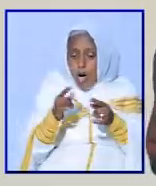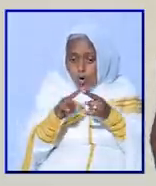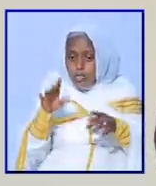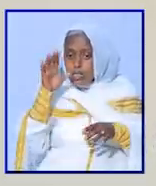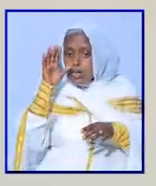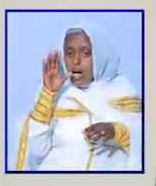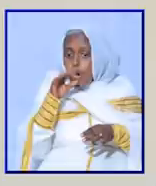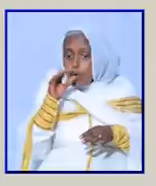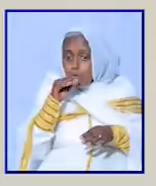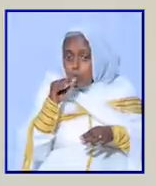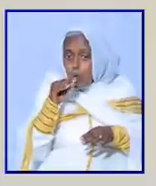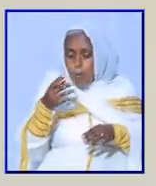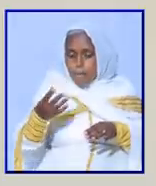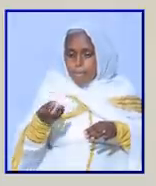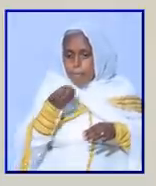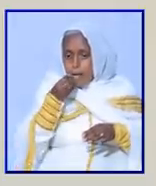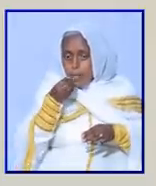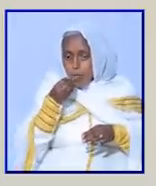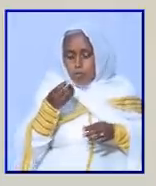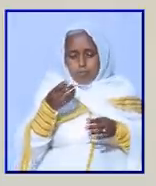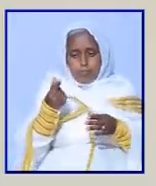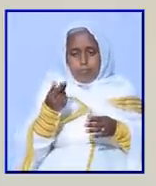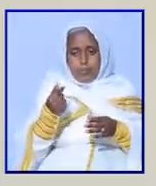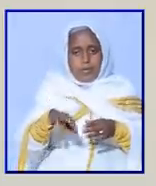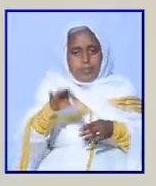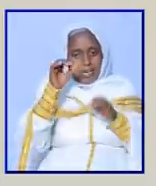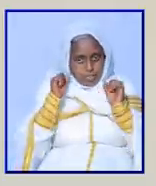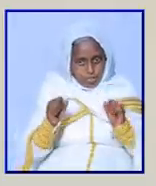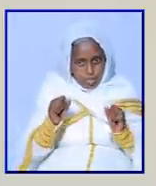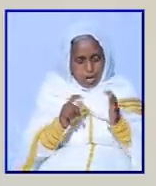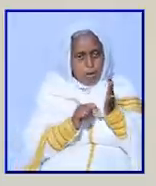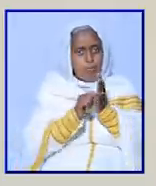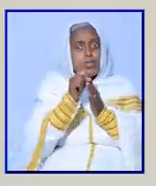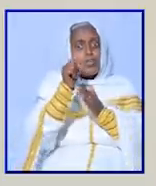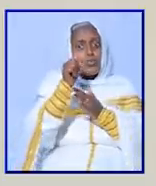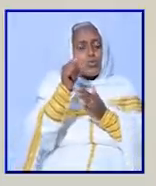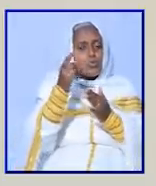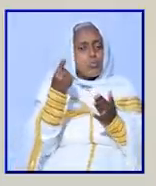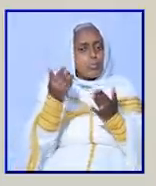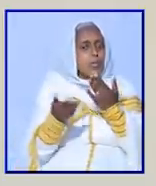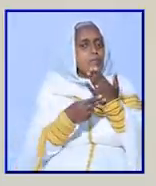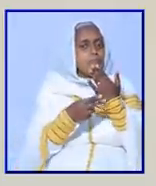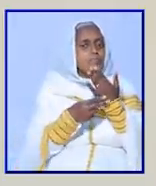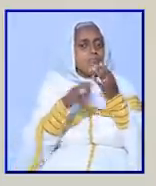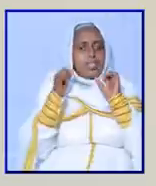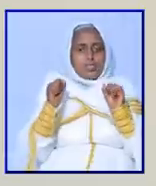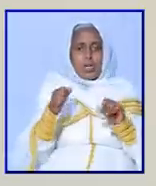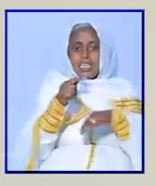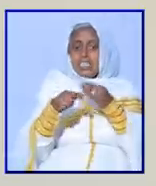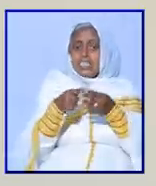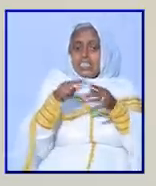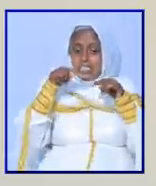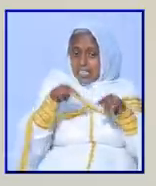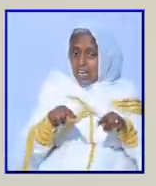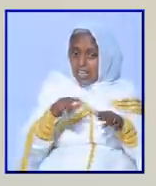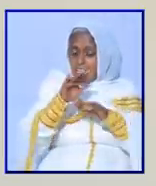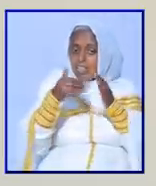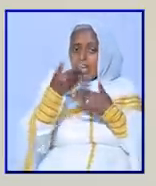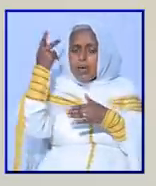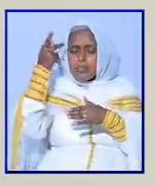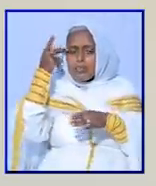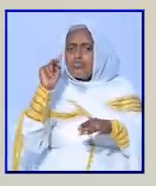መብላት አሁን ግን አውርቶ በዩቲዩብ ብር ማግኘት ተችሏል በቴክኖሎጂው ብር ማጠራቀም